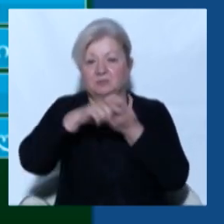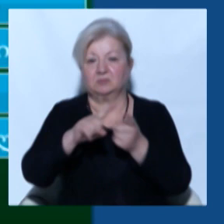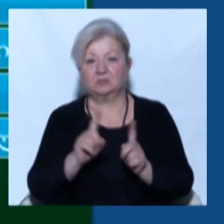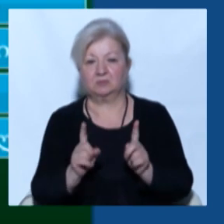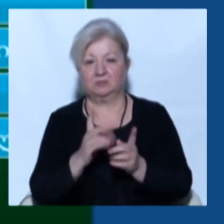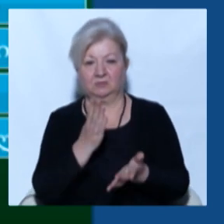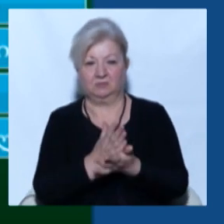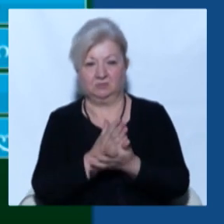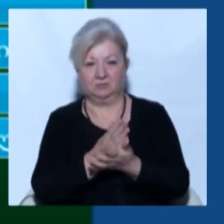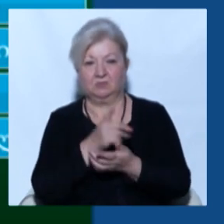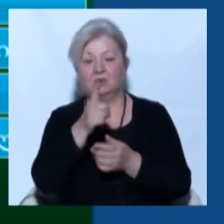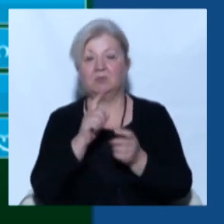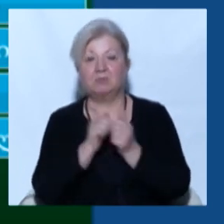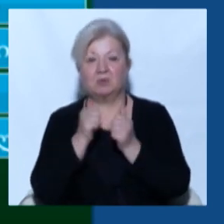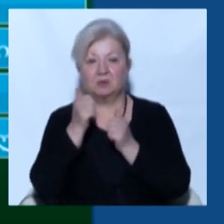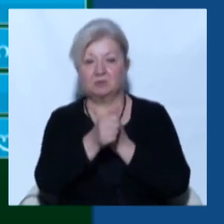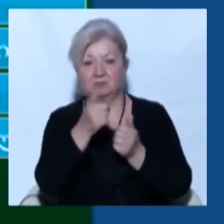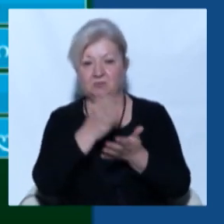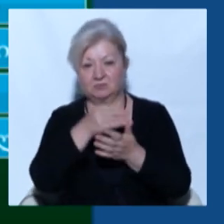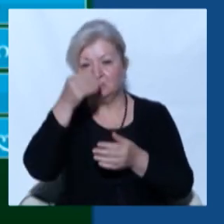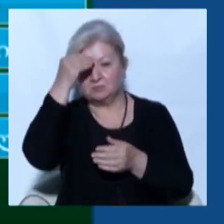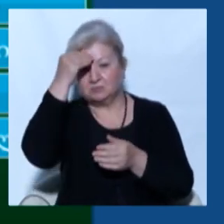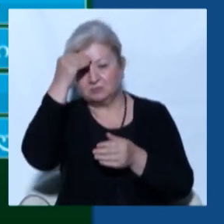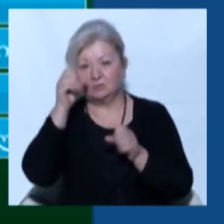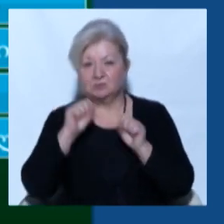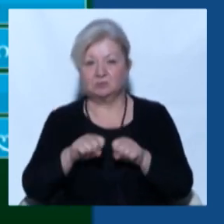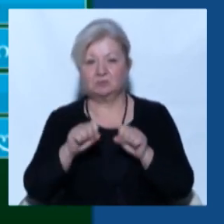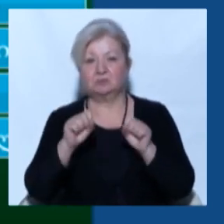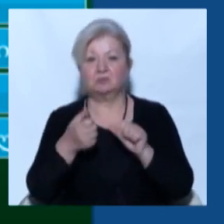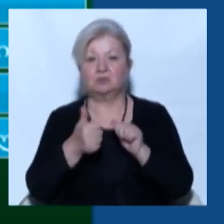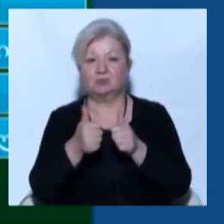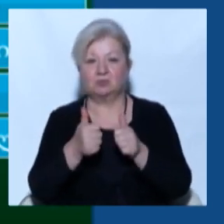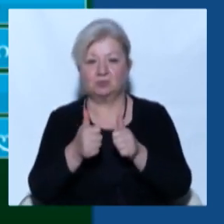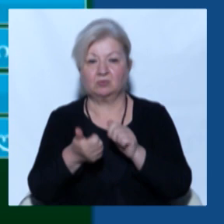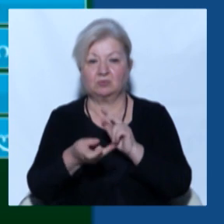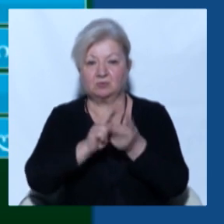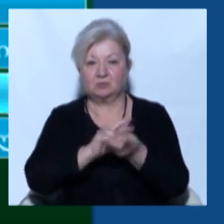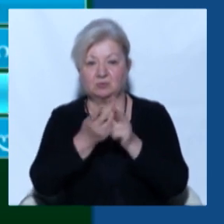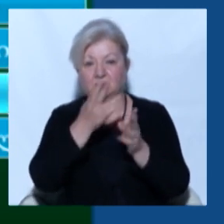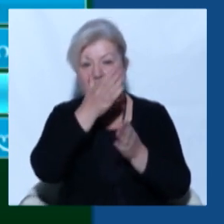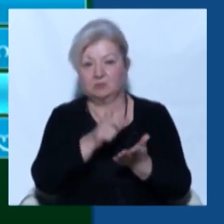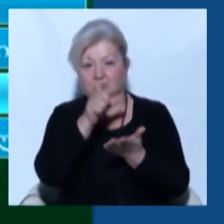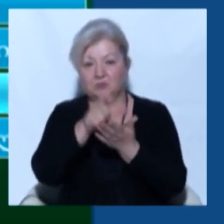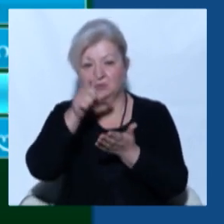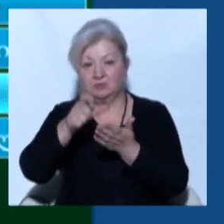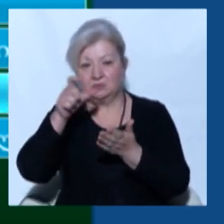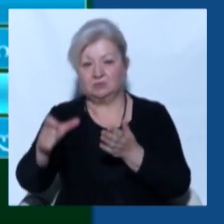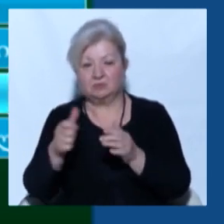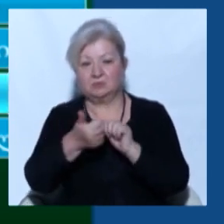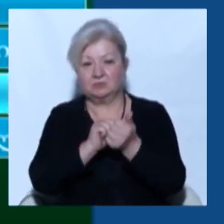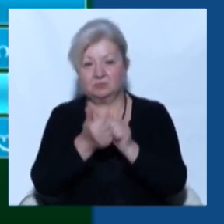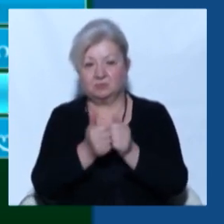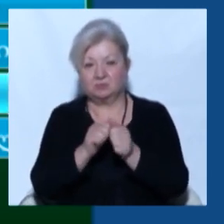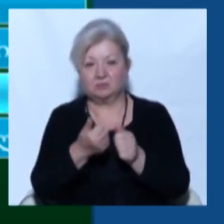რაღაცა, როგორ იცვლის ის პერიოდს აი ამ ტვირთის მდებარეობის მიხედვით, და ეს იქნება ჩემი